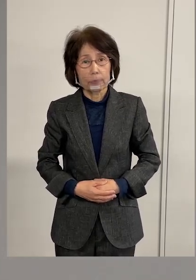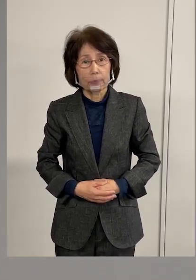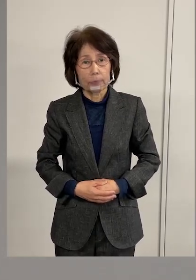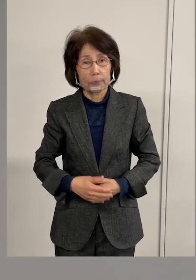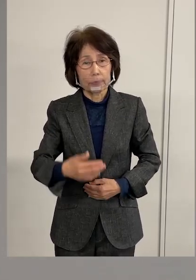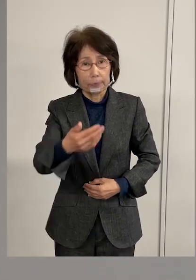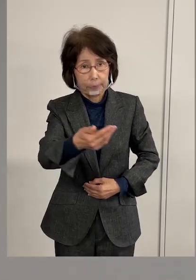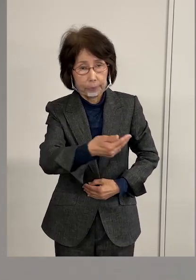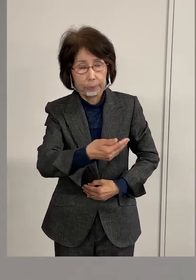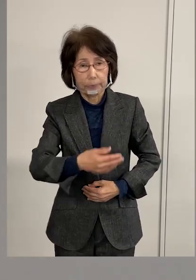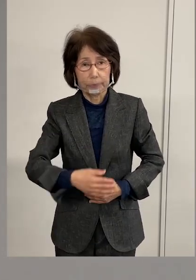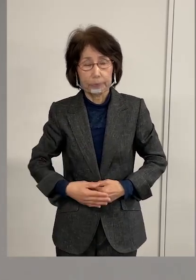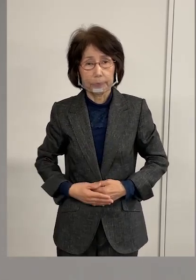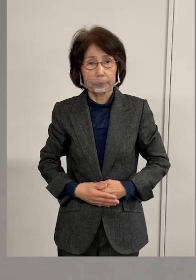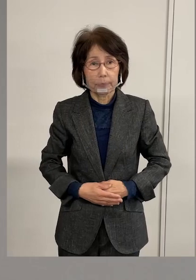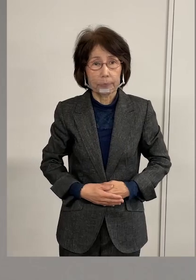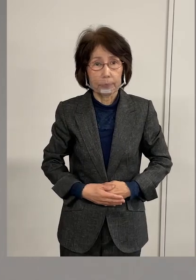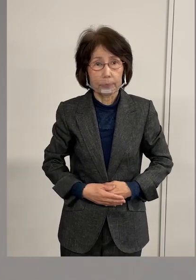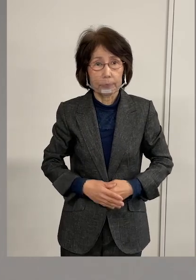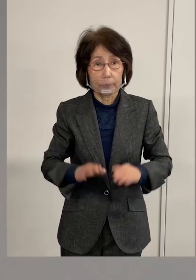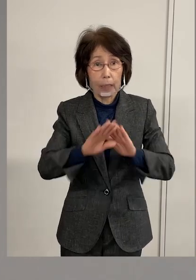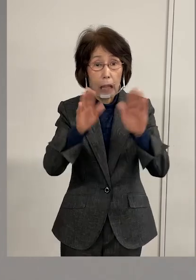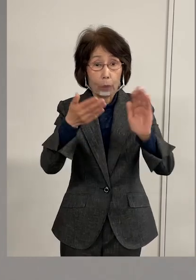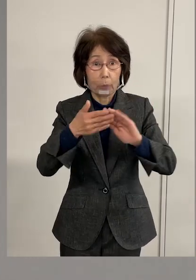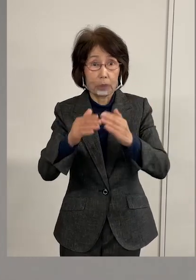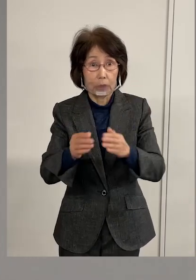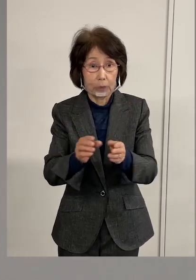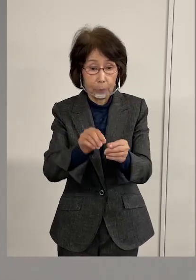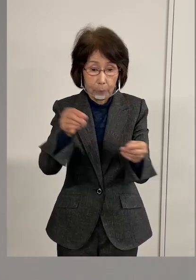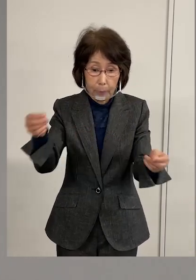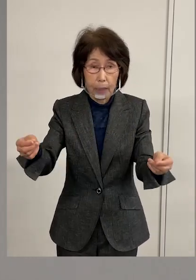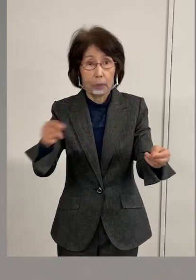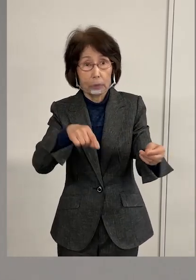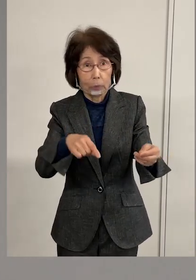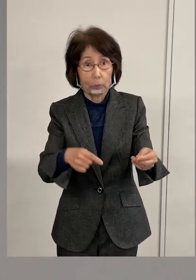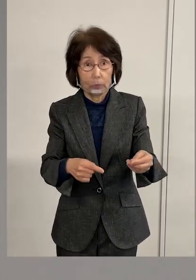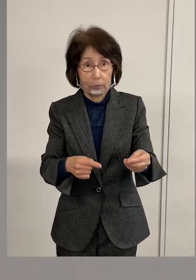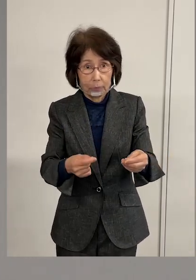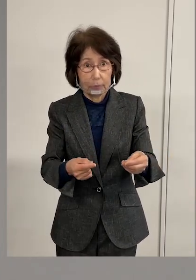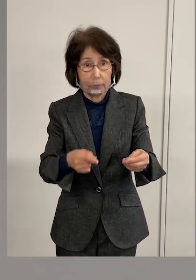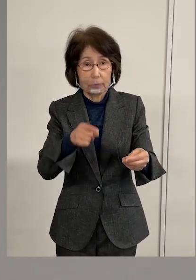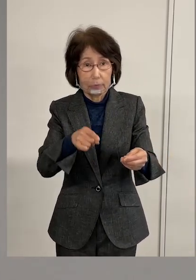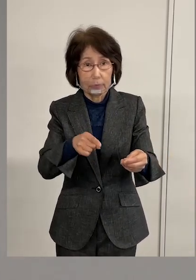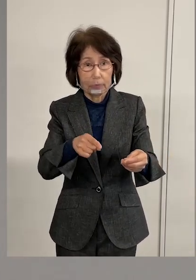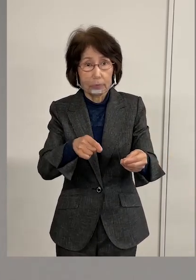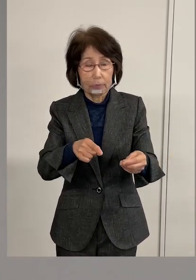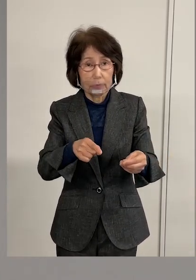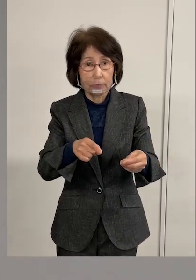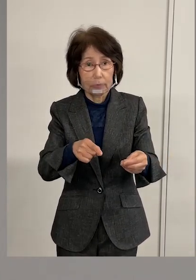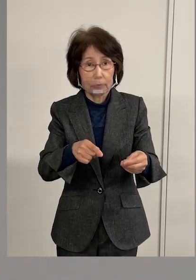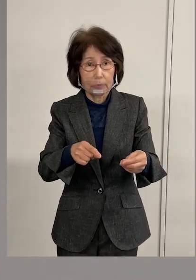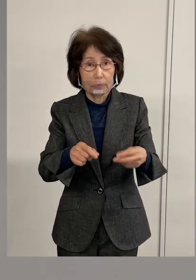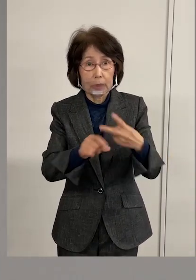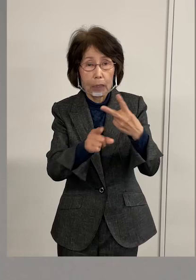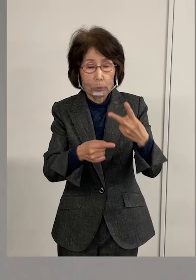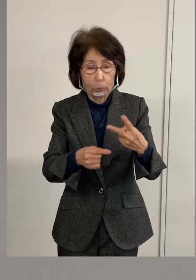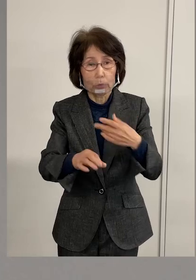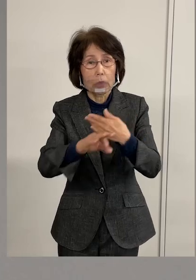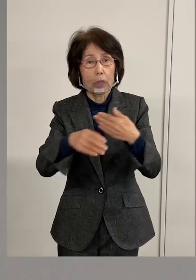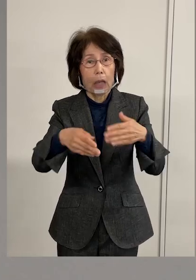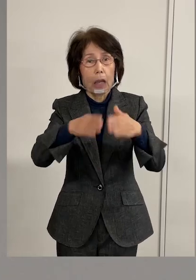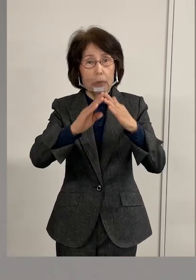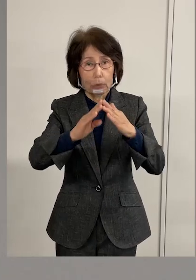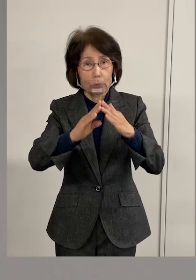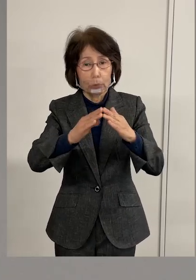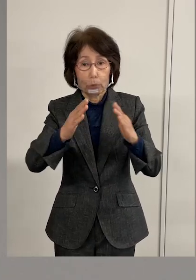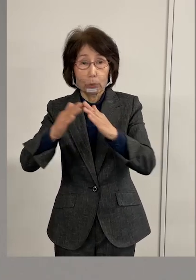読売新聞フリアです。ちょっと明るい街の最新号を見せていただくとですね、その中に、まあ、実作、仮設住宅の候補地に